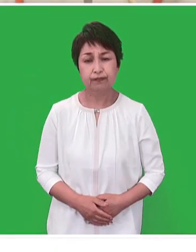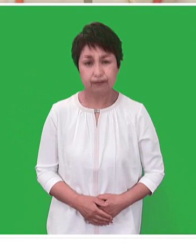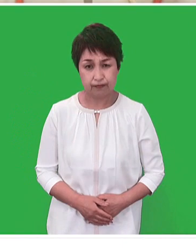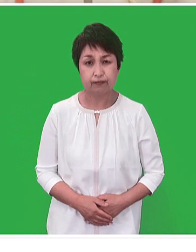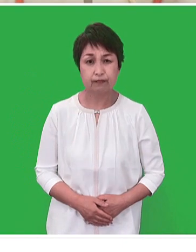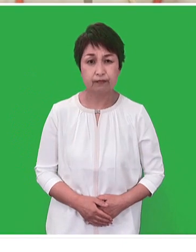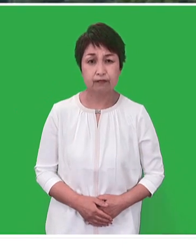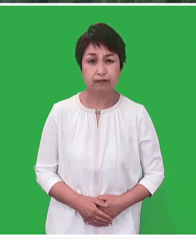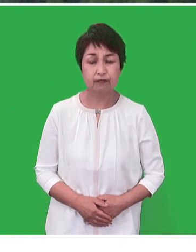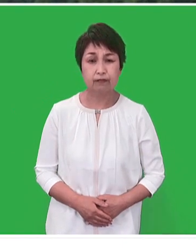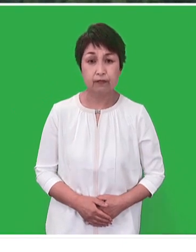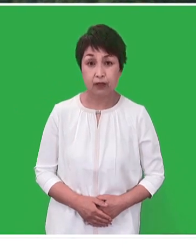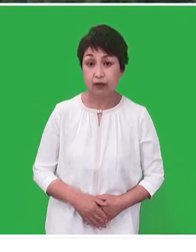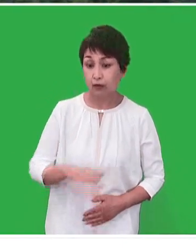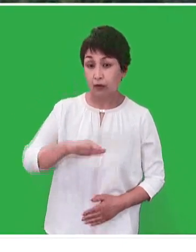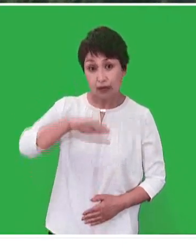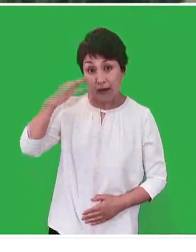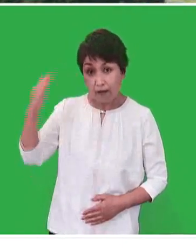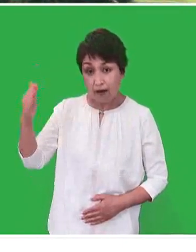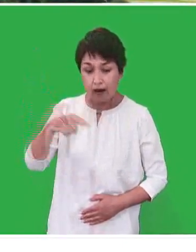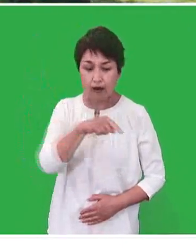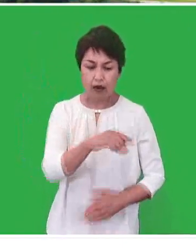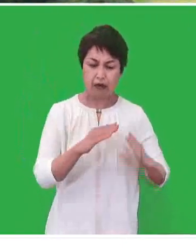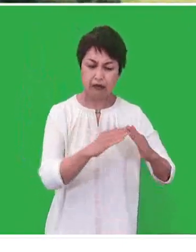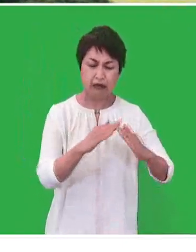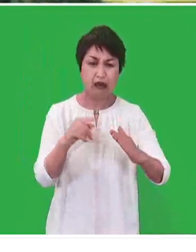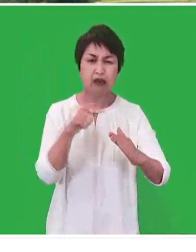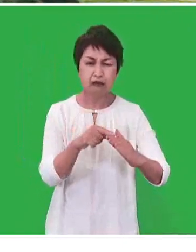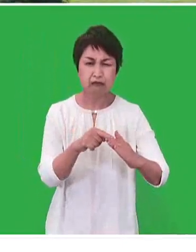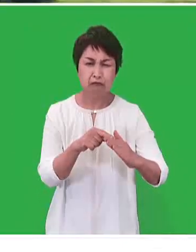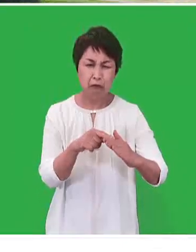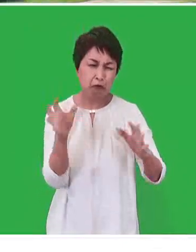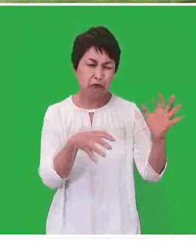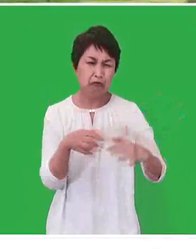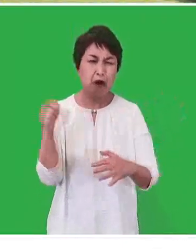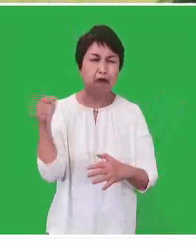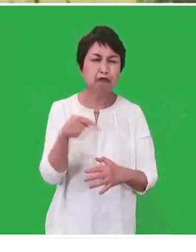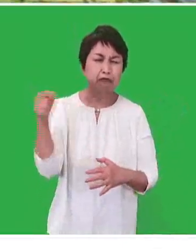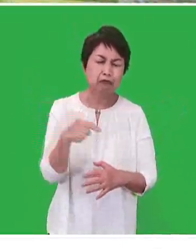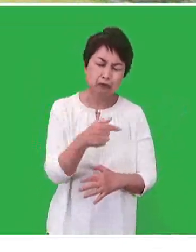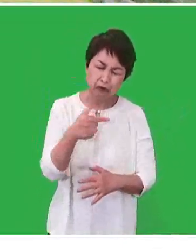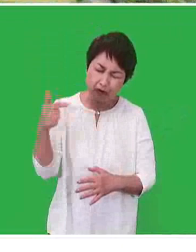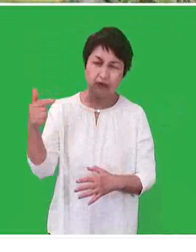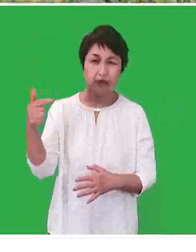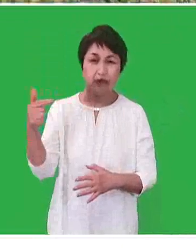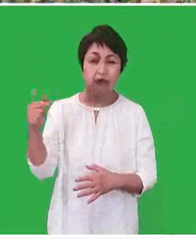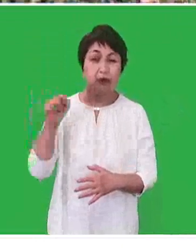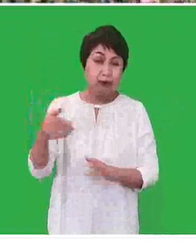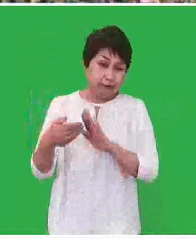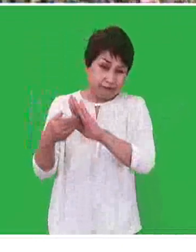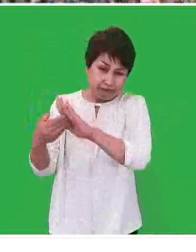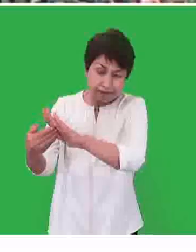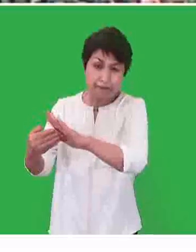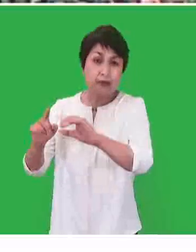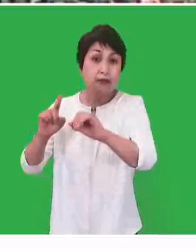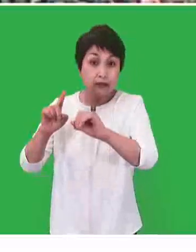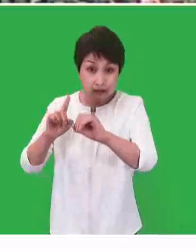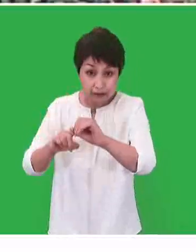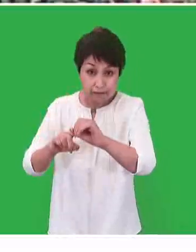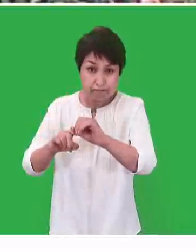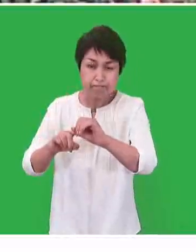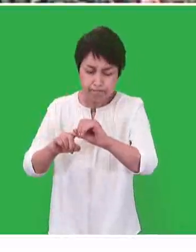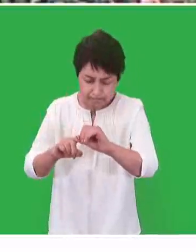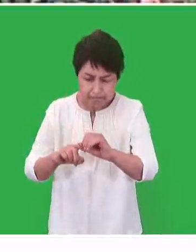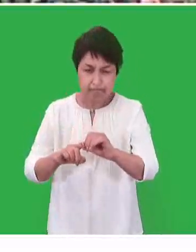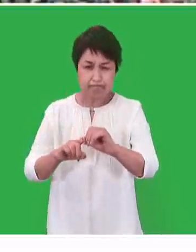しましょう。また人里での被害も多く発生しており、熊を人里に近づかせ